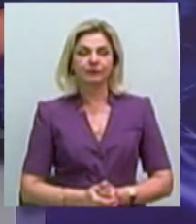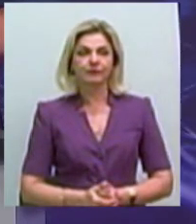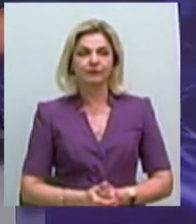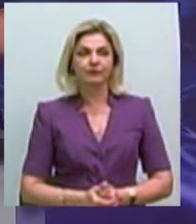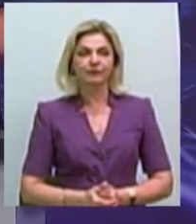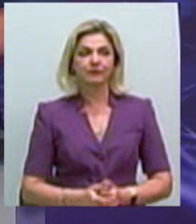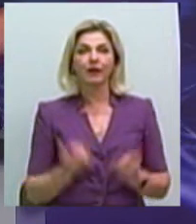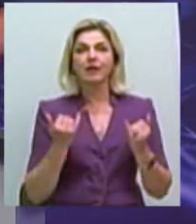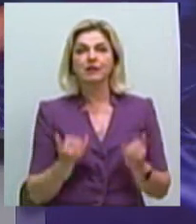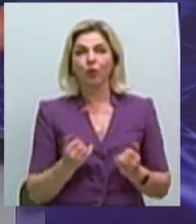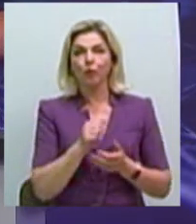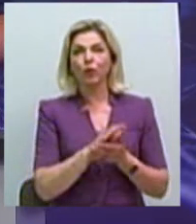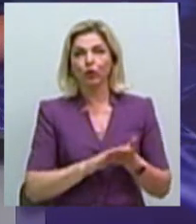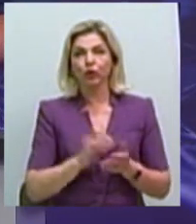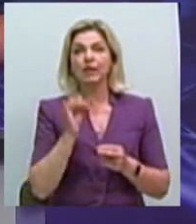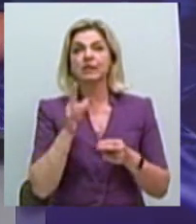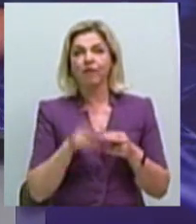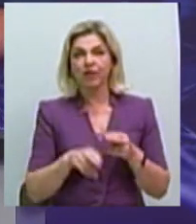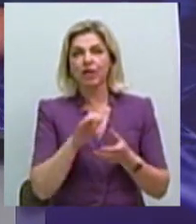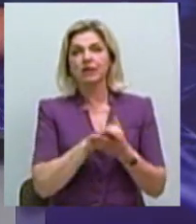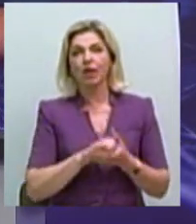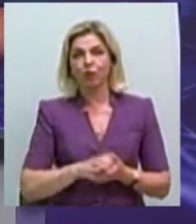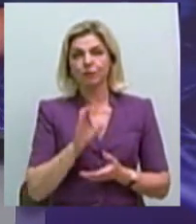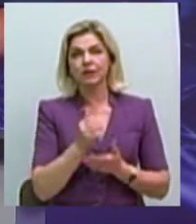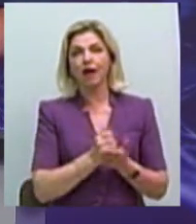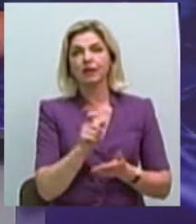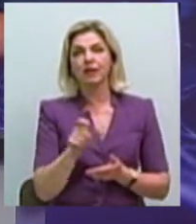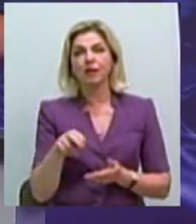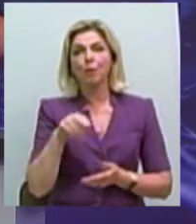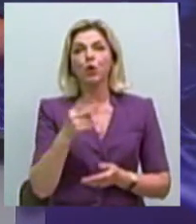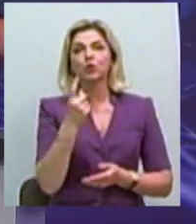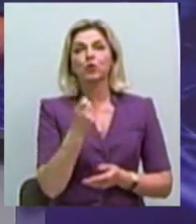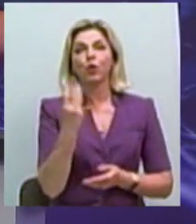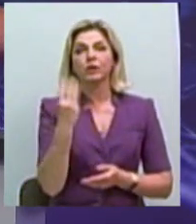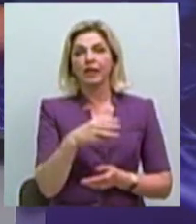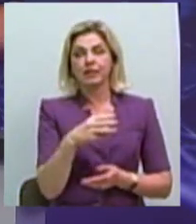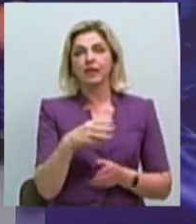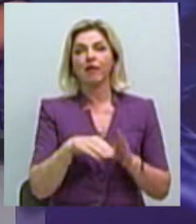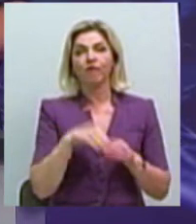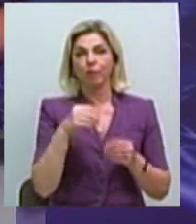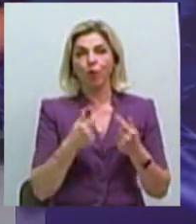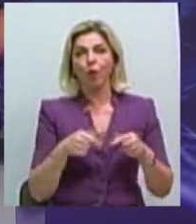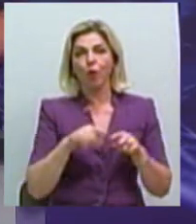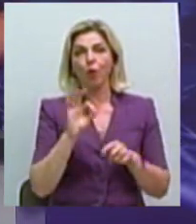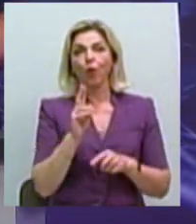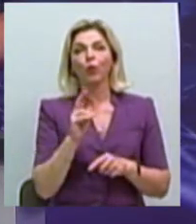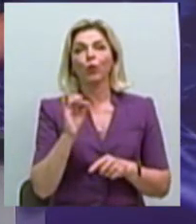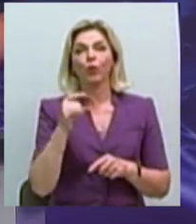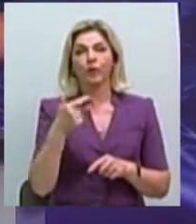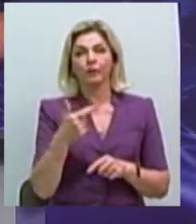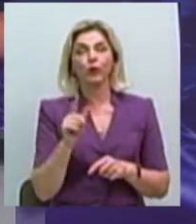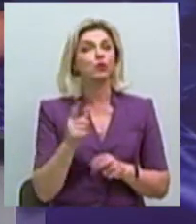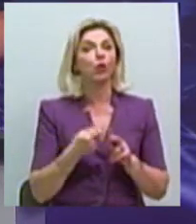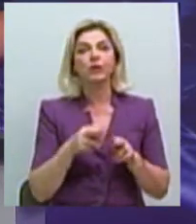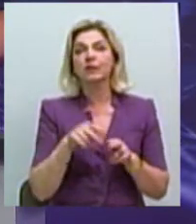відповідь. Сьогодні ми продовжуємо і завершуємо знайомство із кандидатами по 130-му одномандатному виборчому округу. Будь ласка, що цей